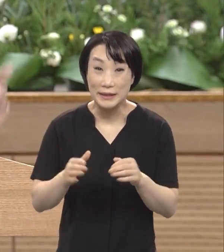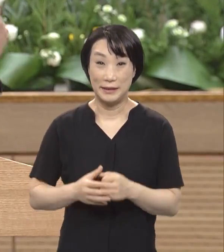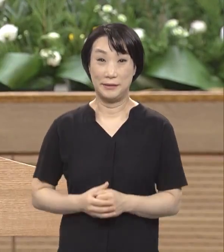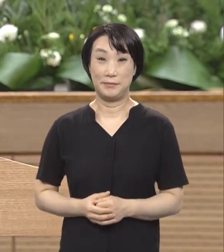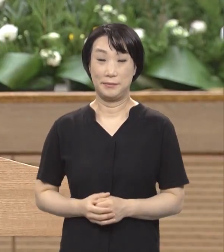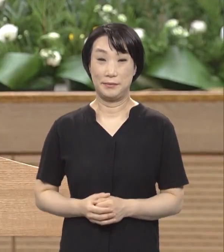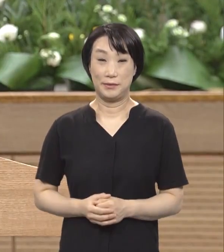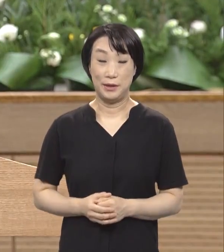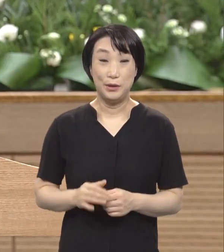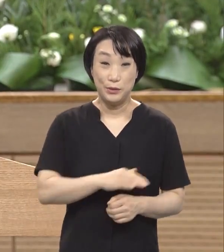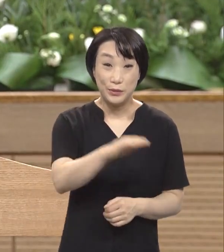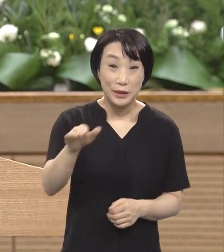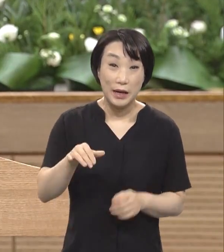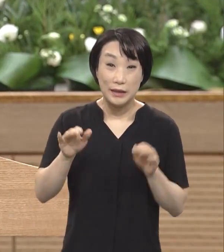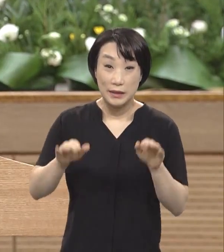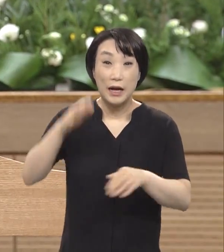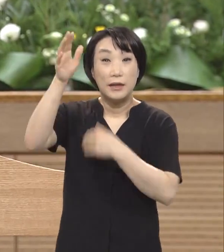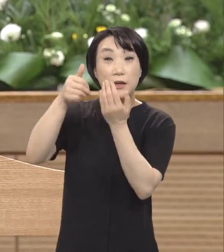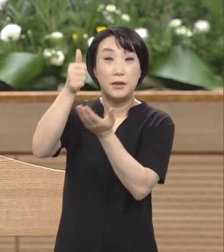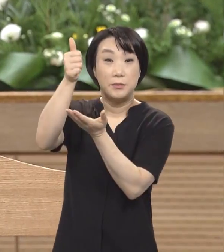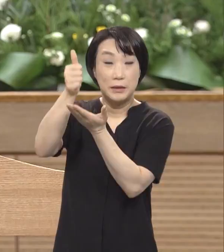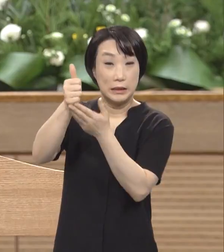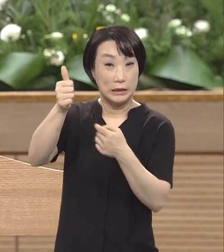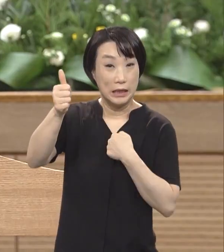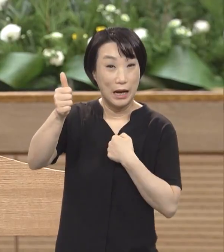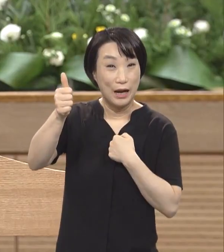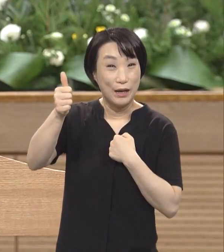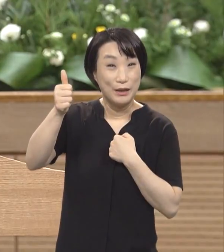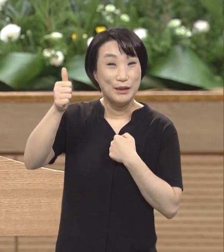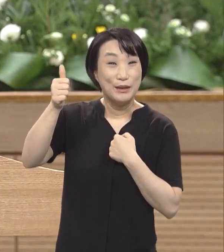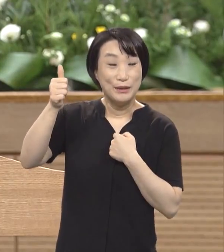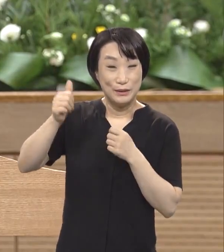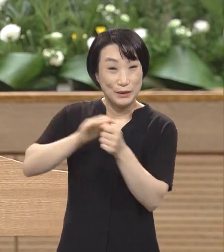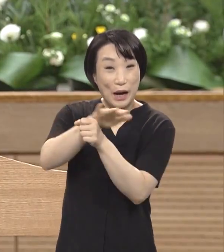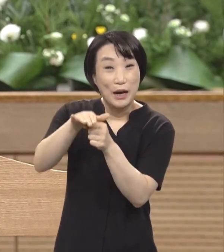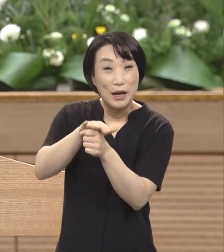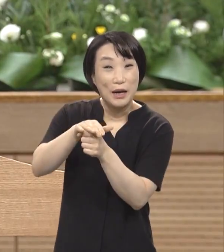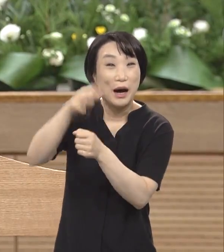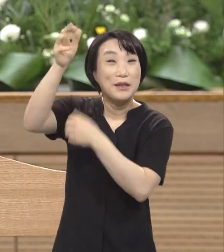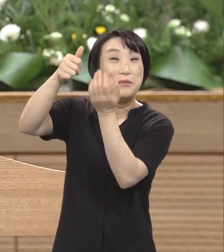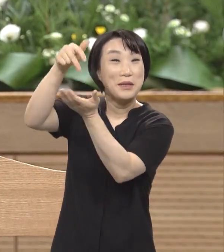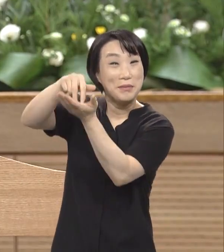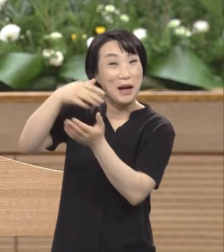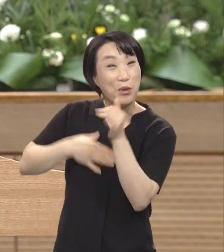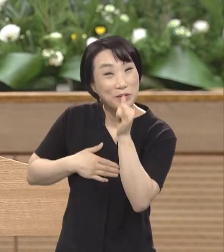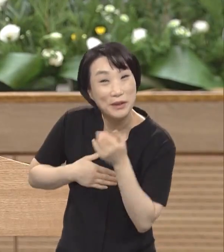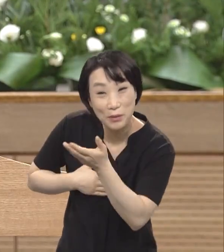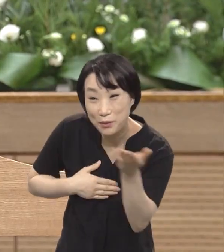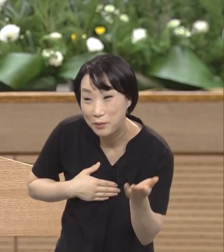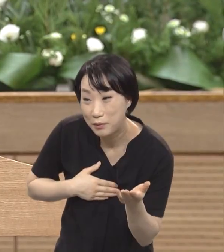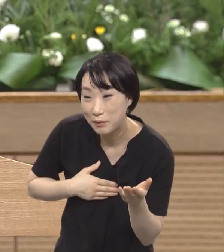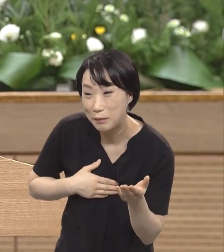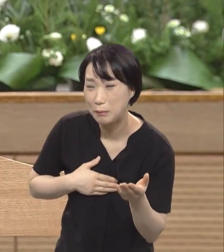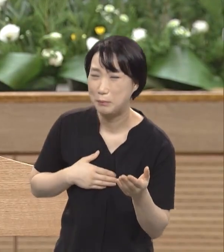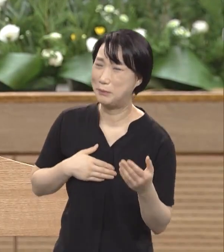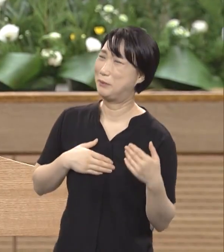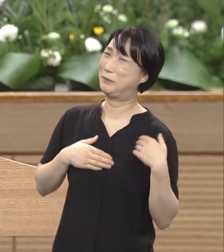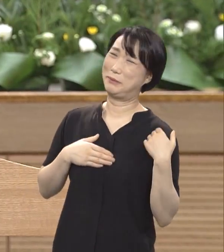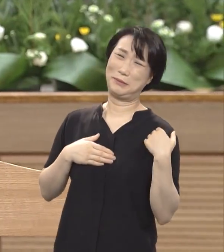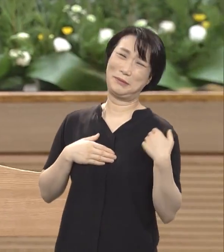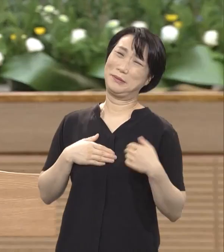그런데 우리가 하나님이 나를 얼마나 사랑하느냐는 사정을 알겠는가.